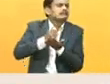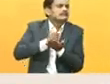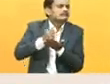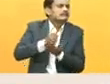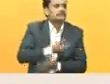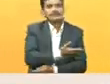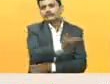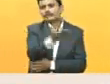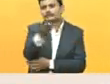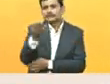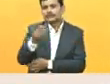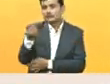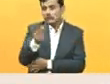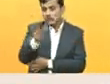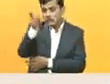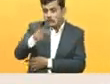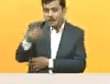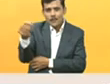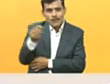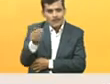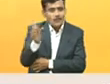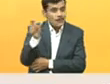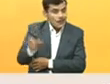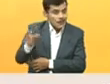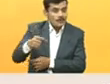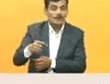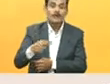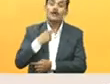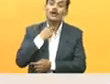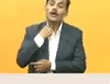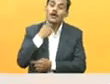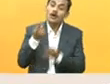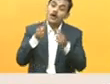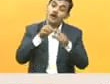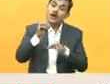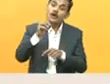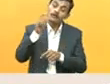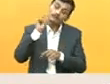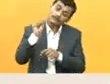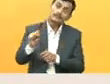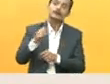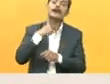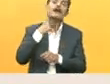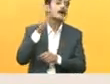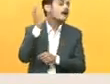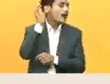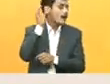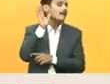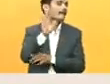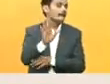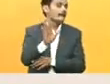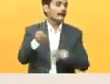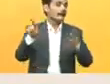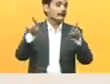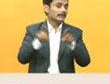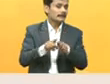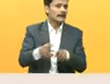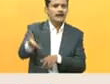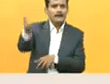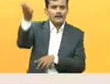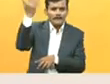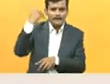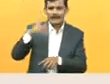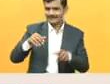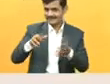आपको कुछ महान नेताओं की ओरिजिनल आवाज सुनाऊं। साथियों, जब